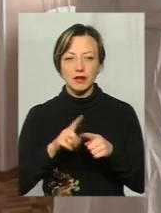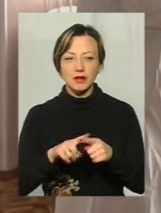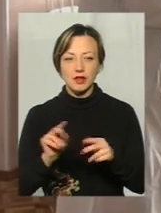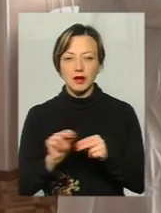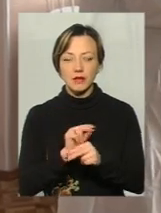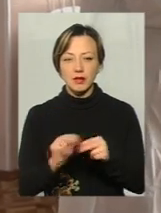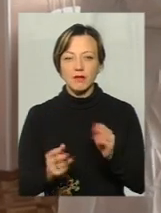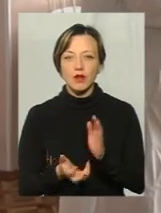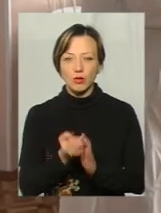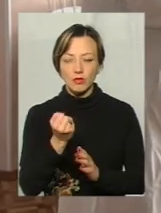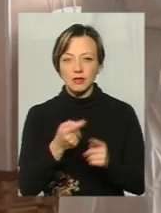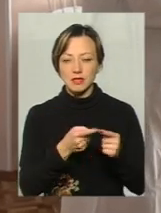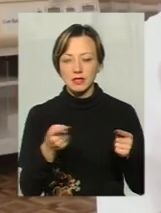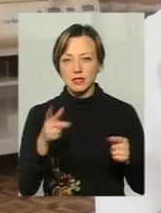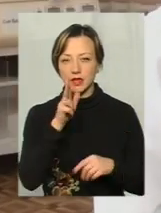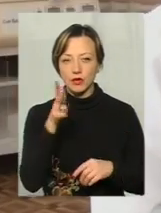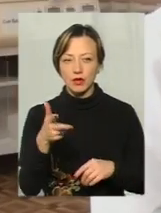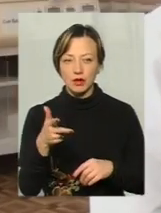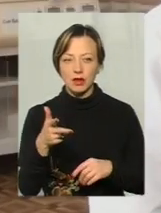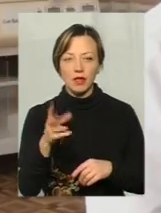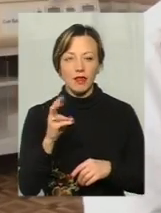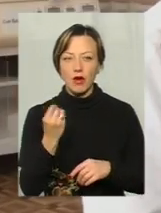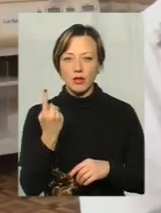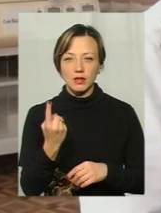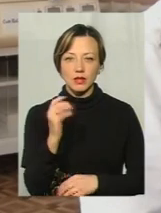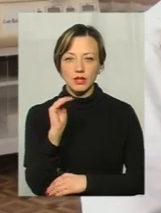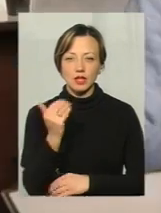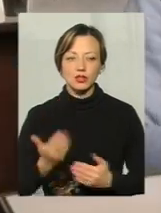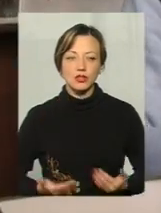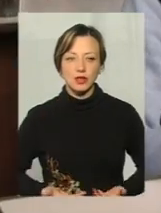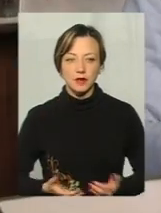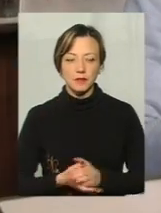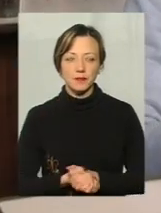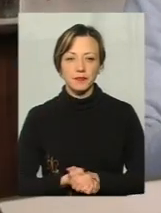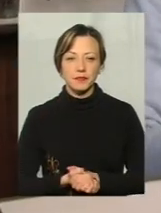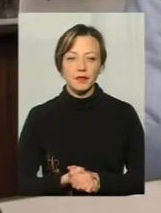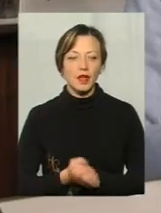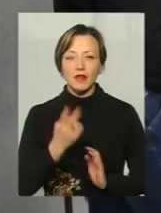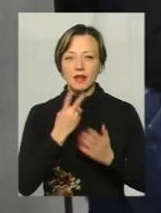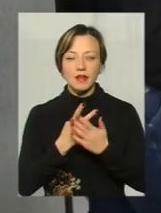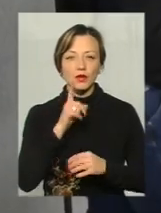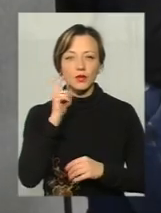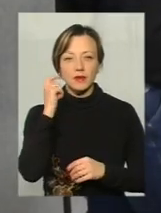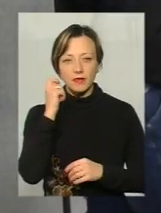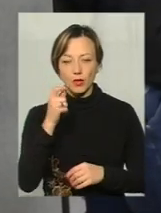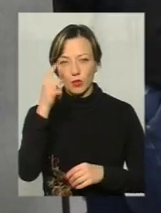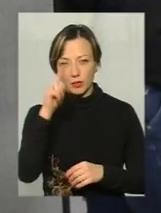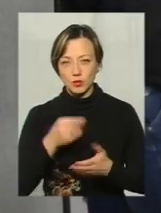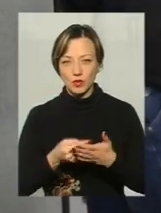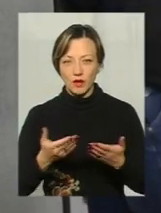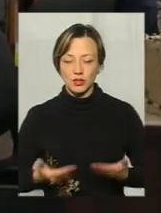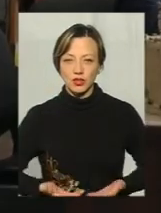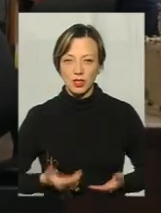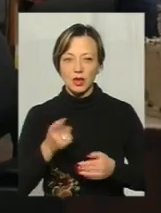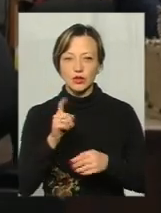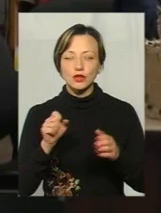вже врятовано за цих 3 роки не одне дитяче життя. Не дивлячись на свій юний вік, діти вміють цінувати життя.